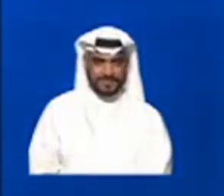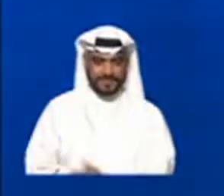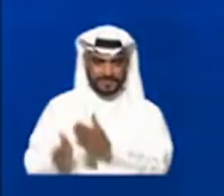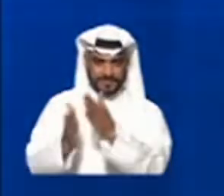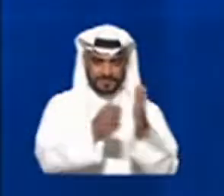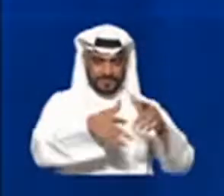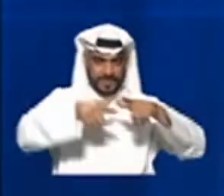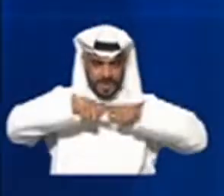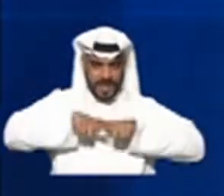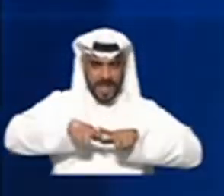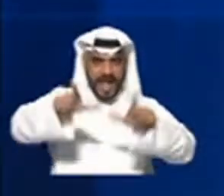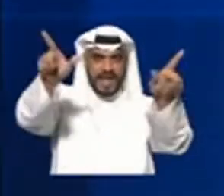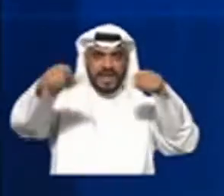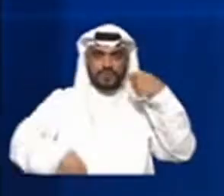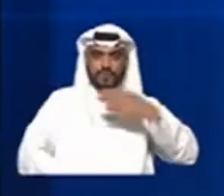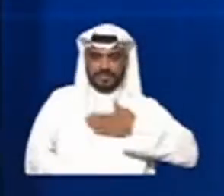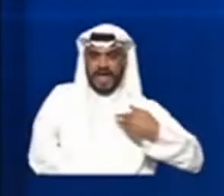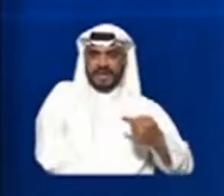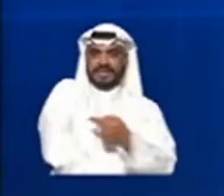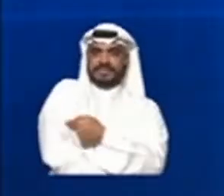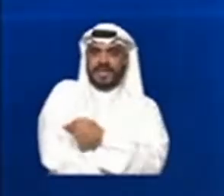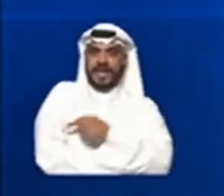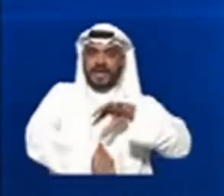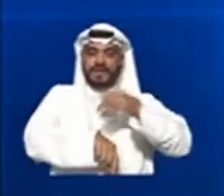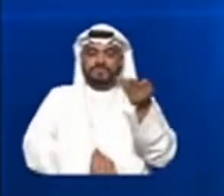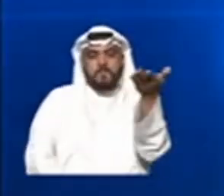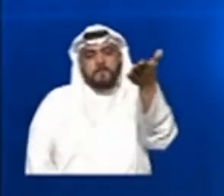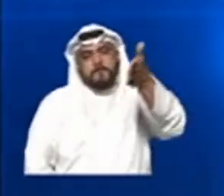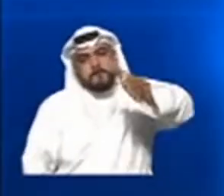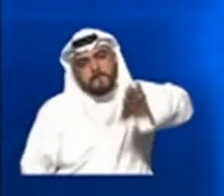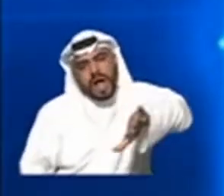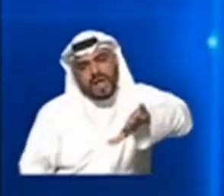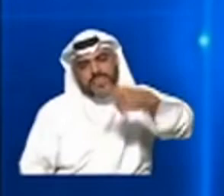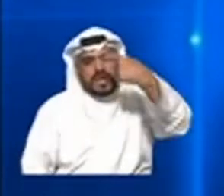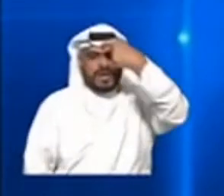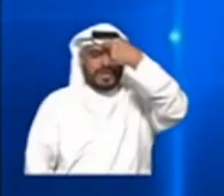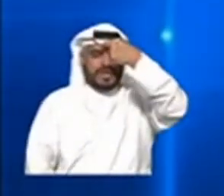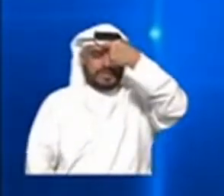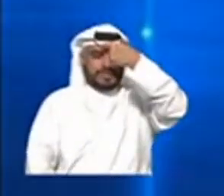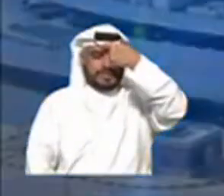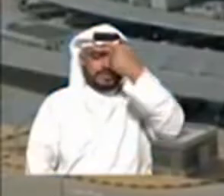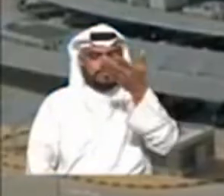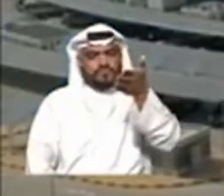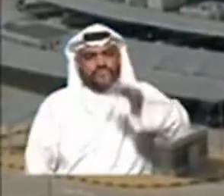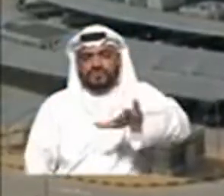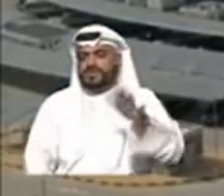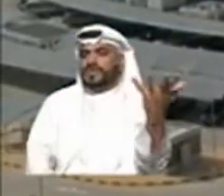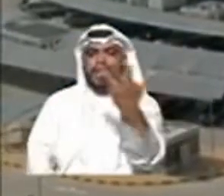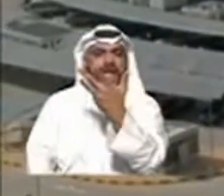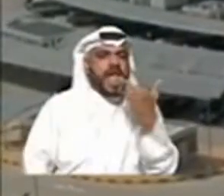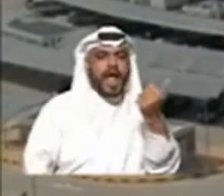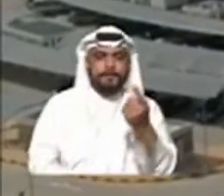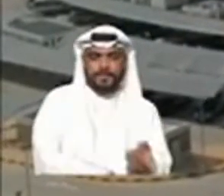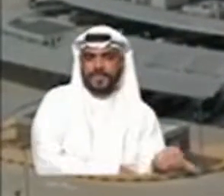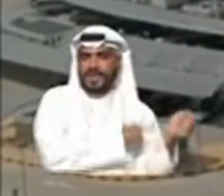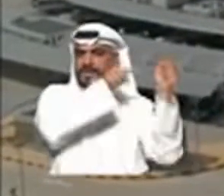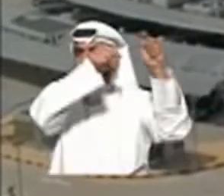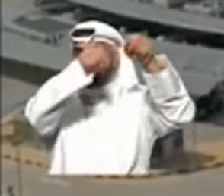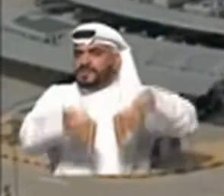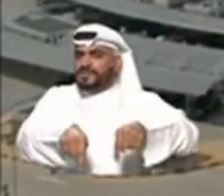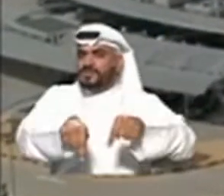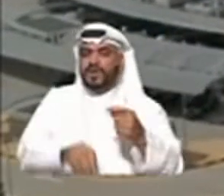أعلنت وزارة الصحة تسجيل 5 حالات وفاة جديدة بمرض كوفيد-19 ليصبح مجموع حالات الوفاة